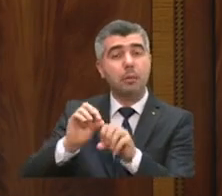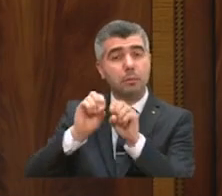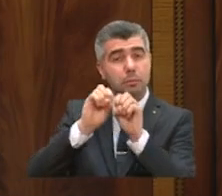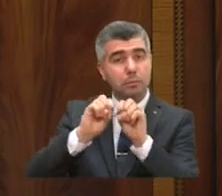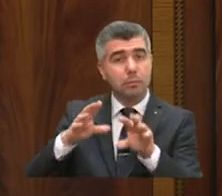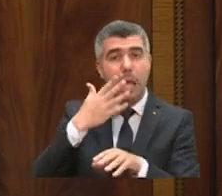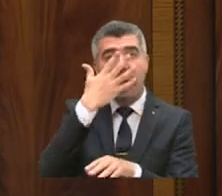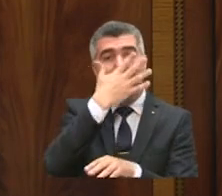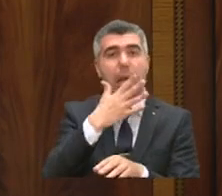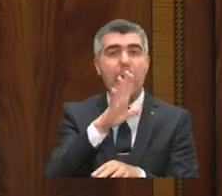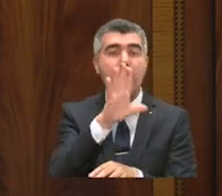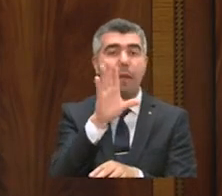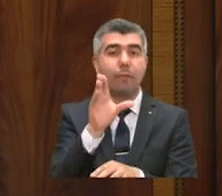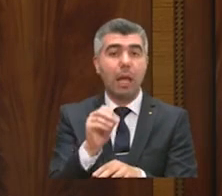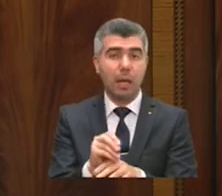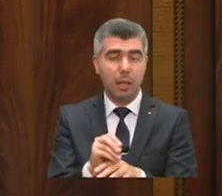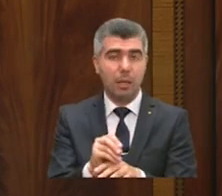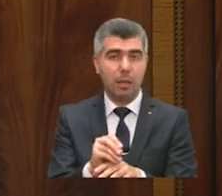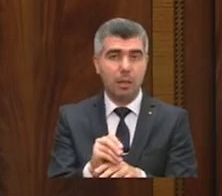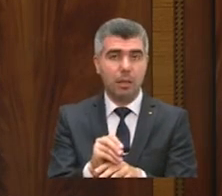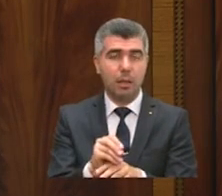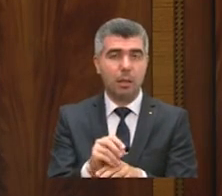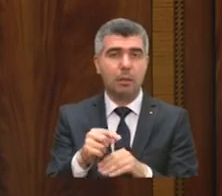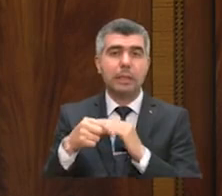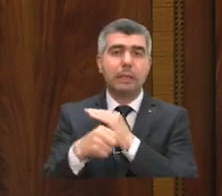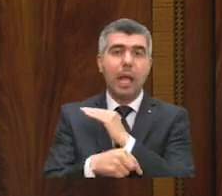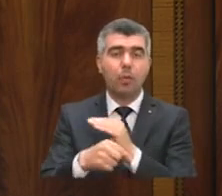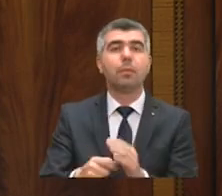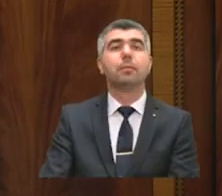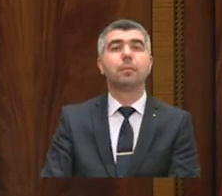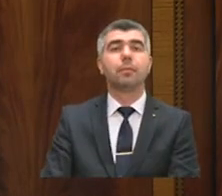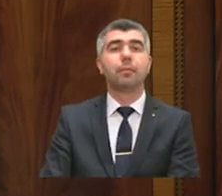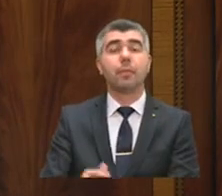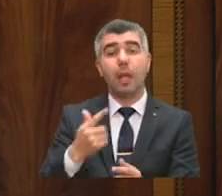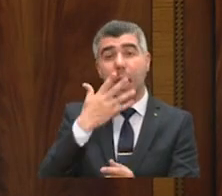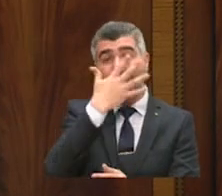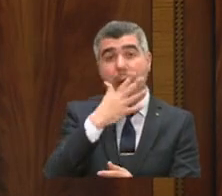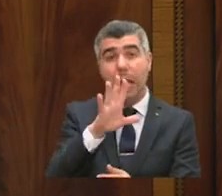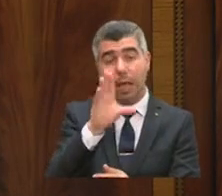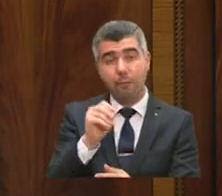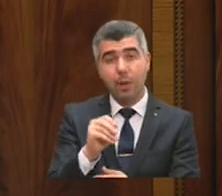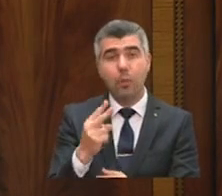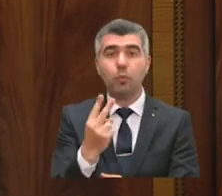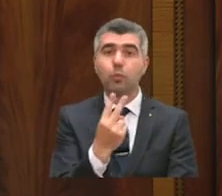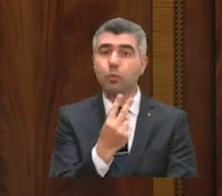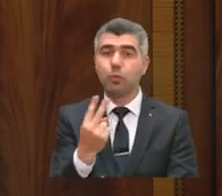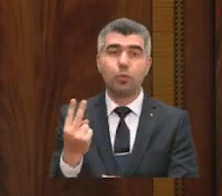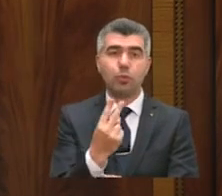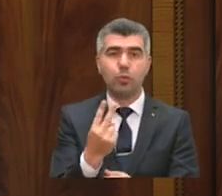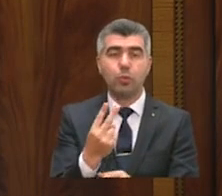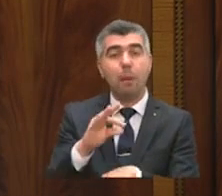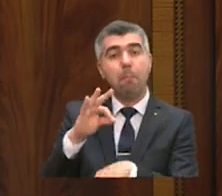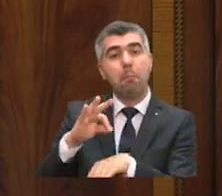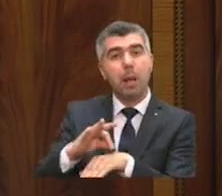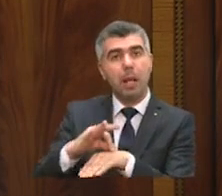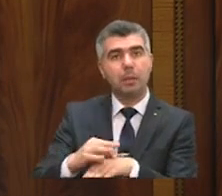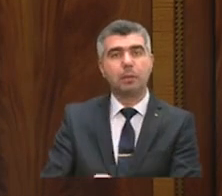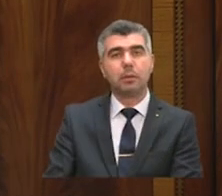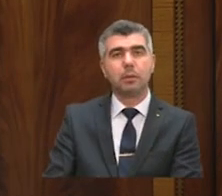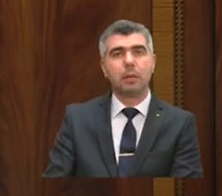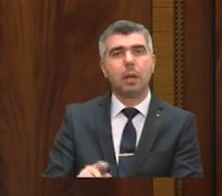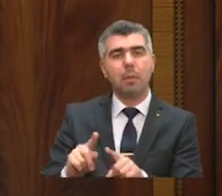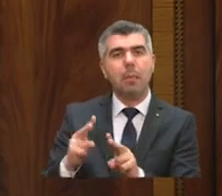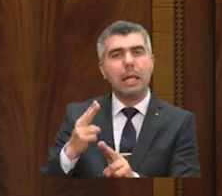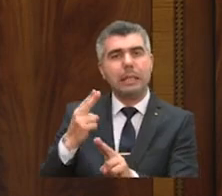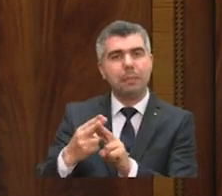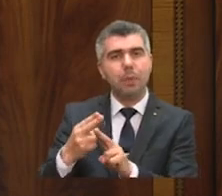الوسطى وفي افريقيا الساحليه الغربيه. في هذه الافريقيا كاين جوج ديال الاصناف ديال هذا الجدري ديال القرده، هو كيتسمى